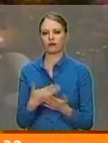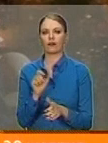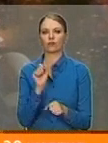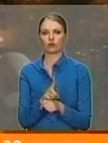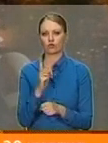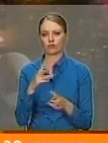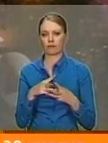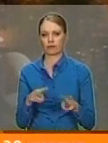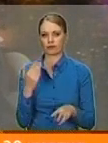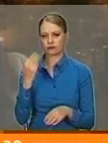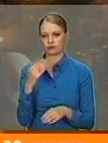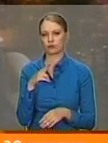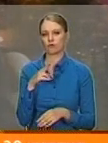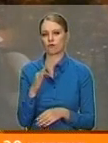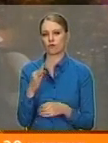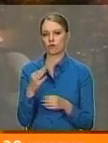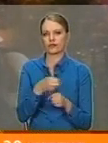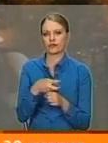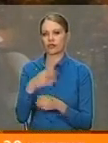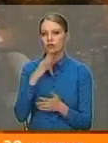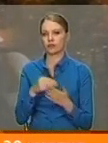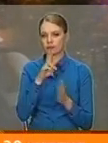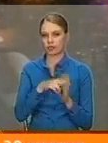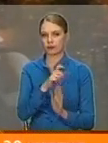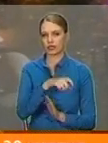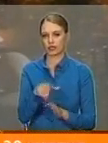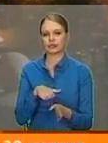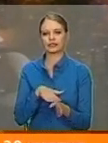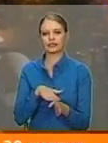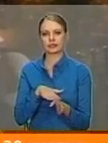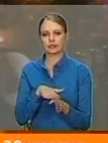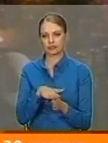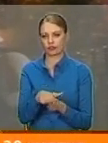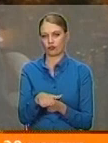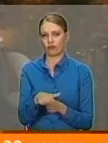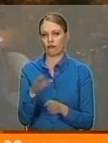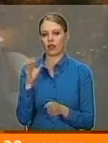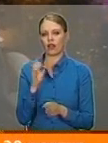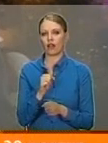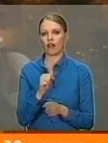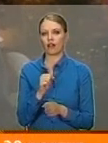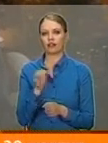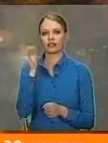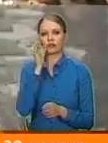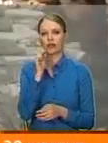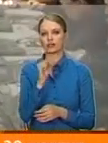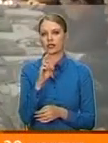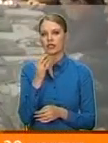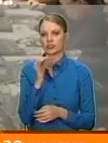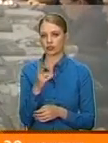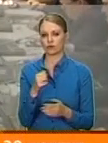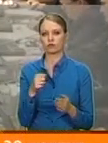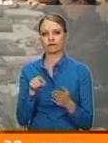доручення прем'єр-міністра по звільненню своїх підлеглих цілком виконав. Нагадаю, Арсеній